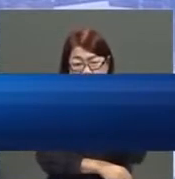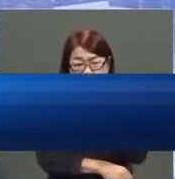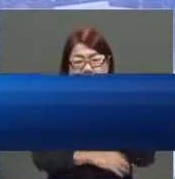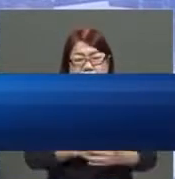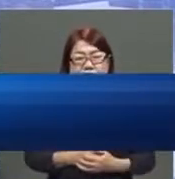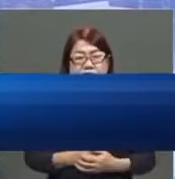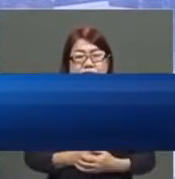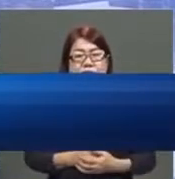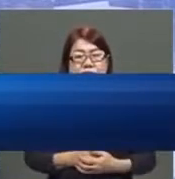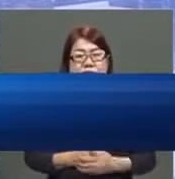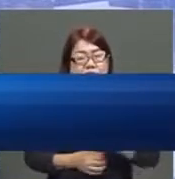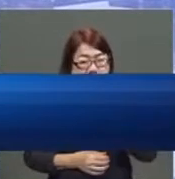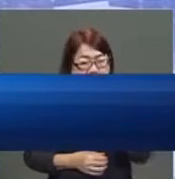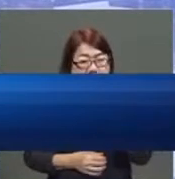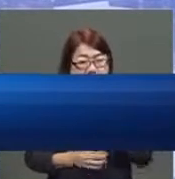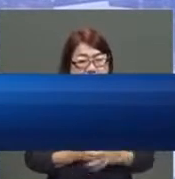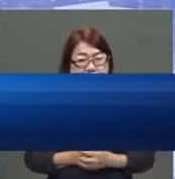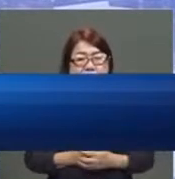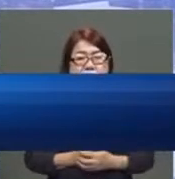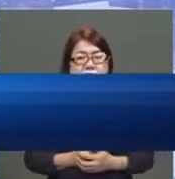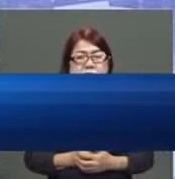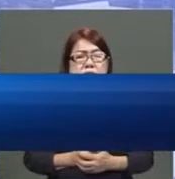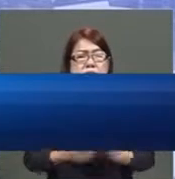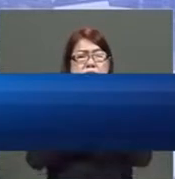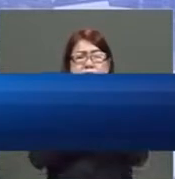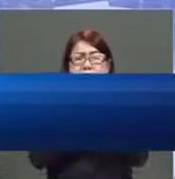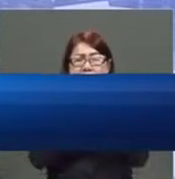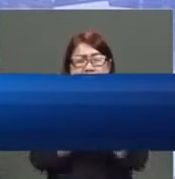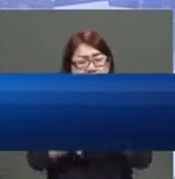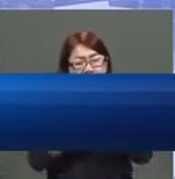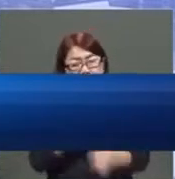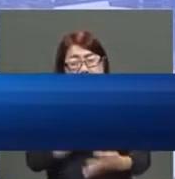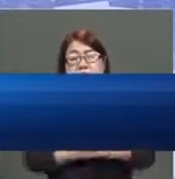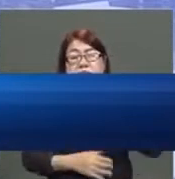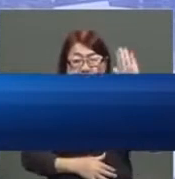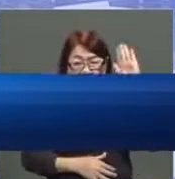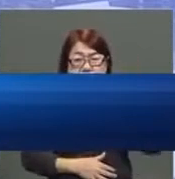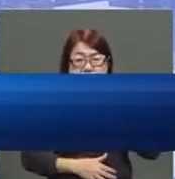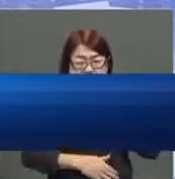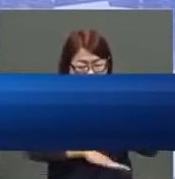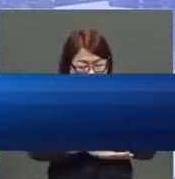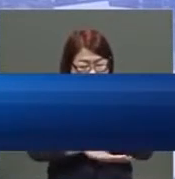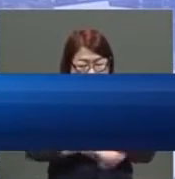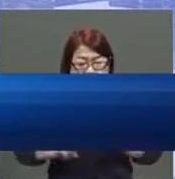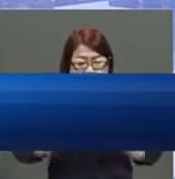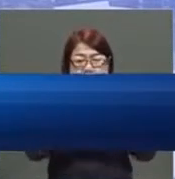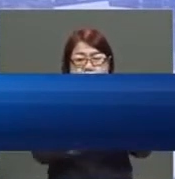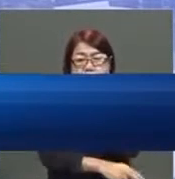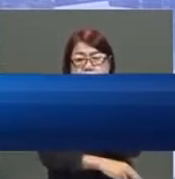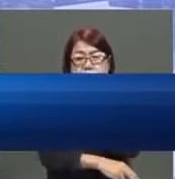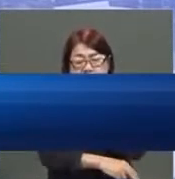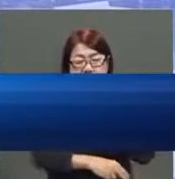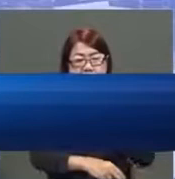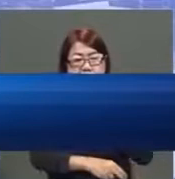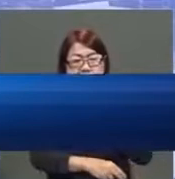เป็นผู้ที่บอกแล้วนะครับว่าถ้าไม่ได้มีข้อห้ามทางการแพทย์ท่านก็อาสาเพื่อที่จะทำให้เห็นภาพของการมีความมั่นใจ